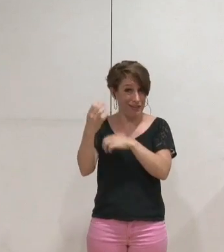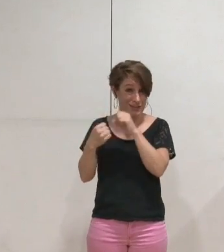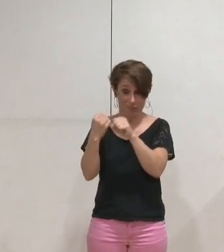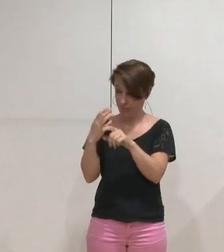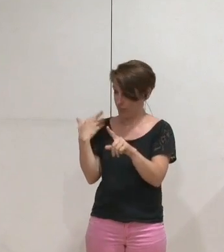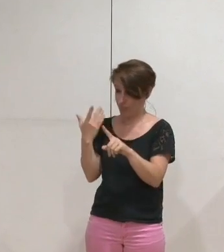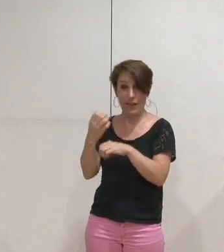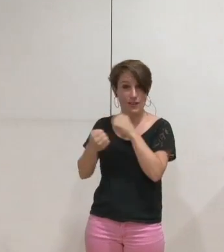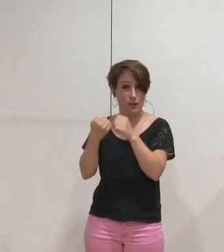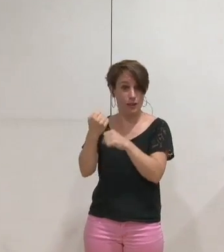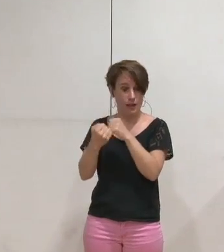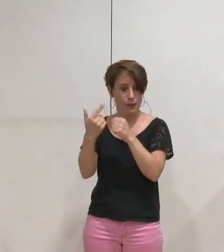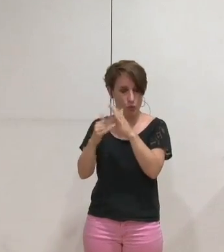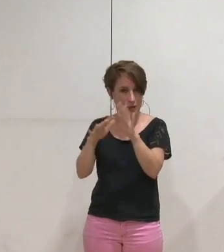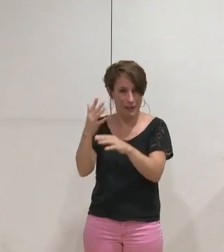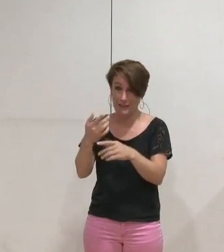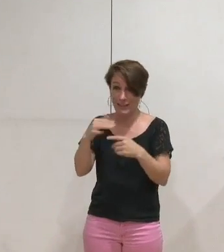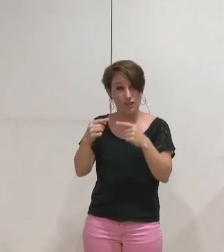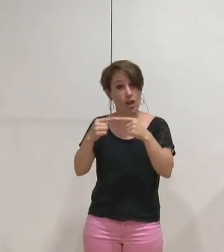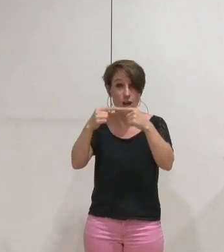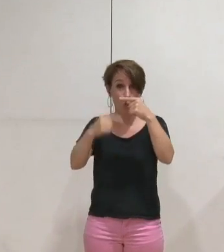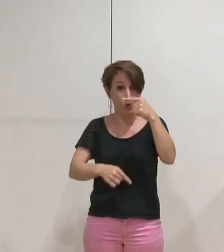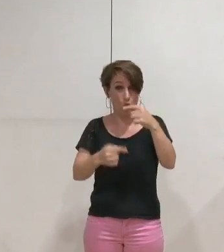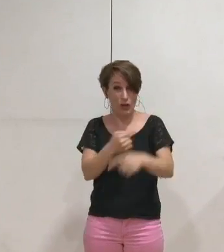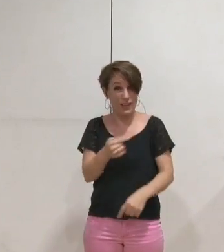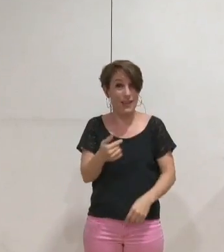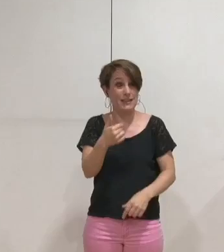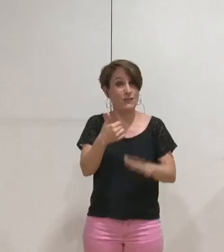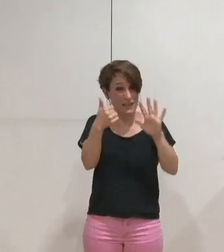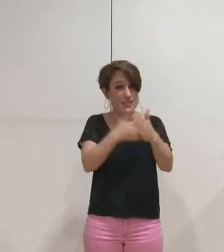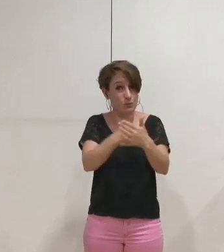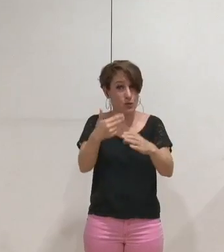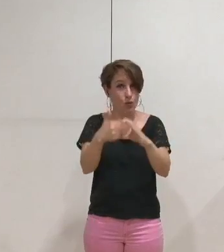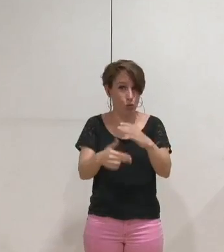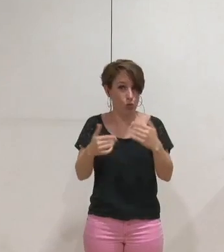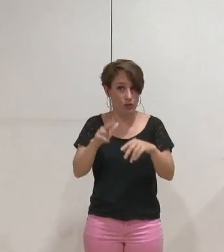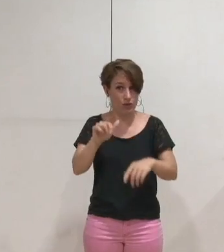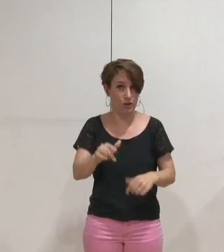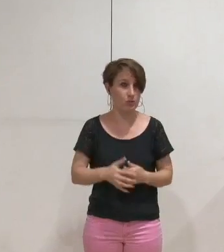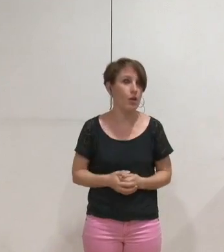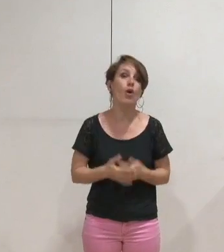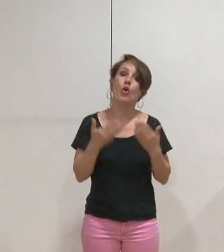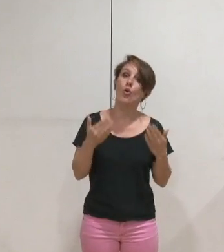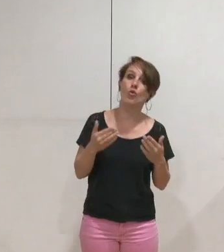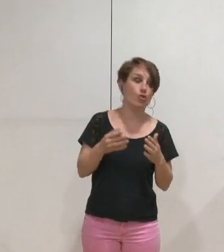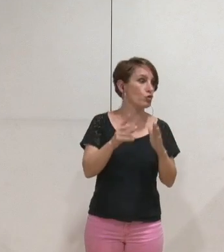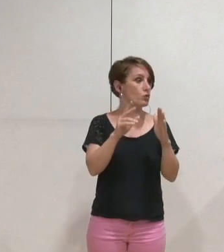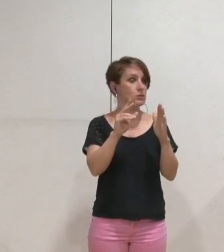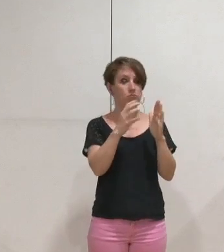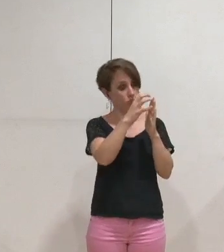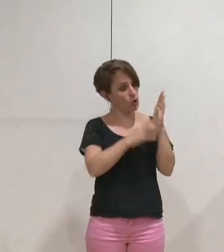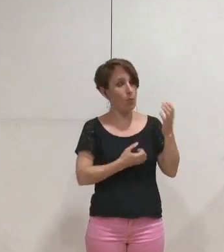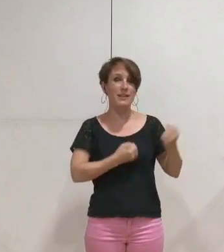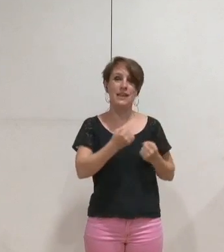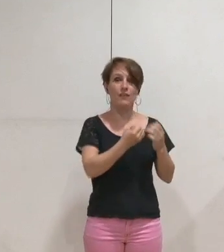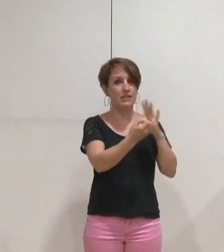négatif en hauteur de 6 million d'euros et bien comprennent qui pourra aujourd'hui dans une note émanant des services on nous explique que